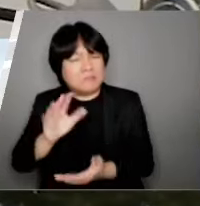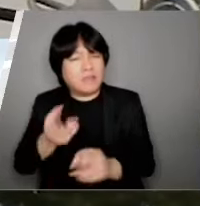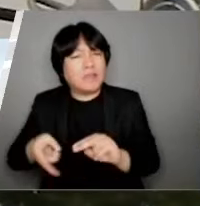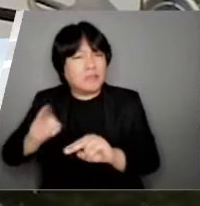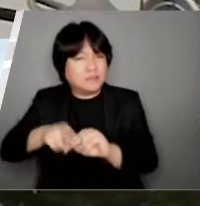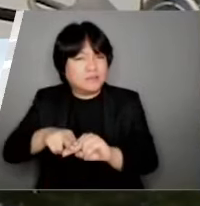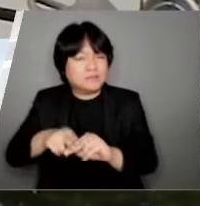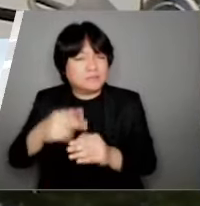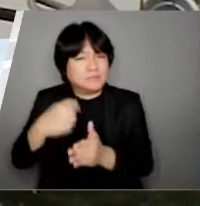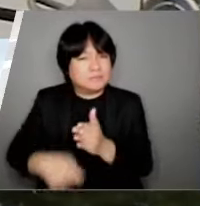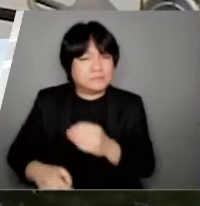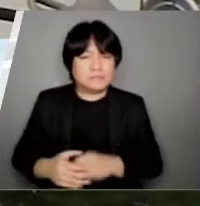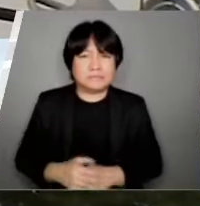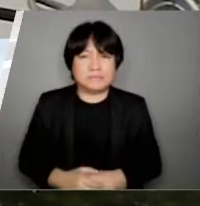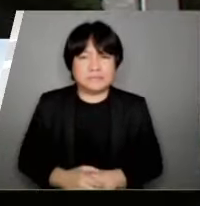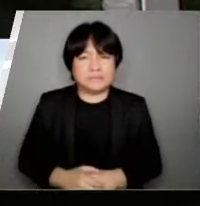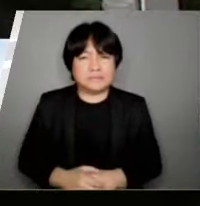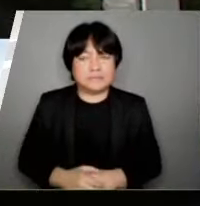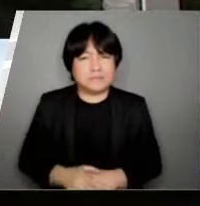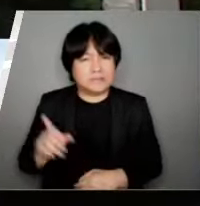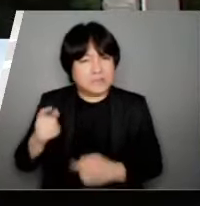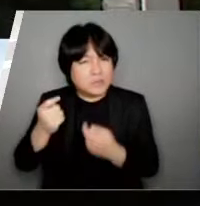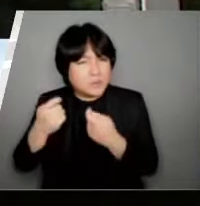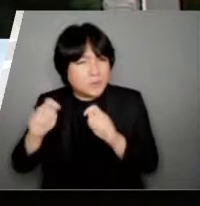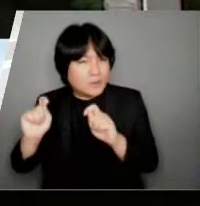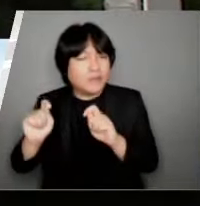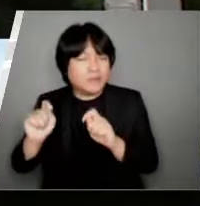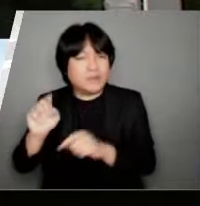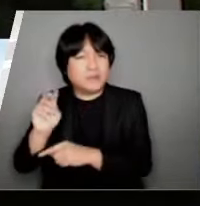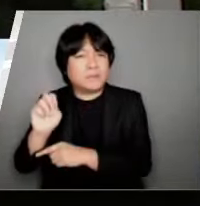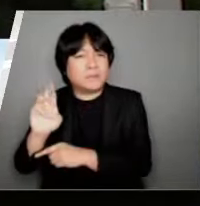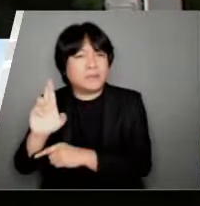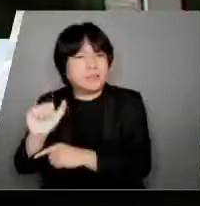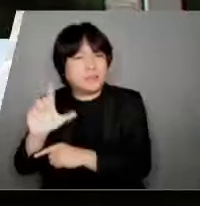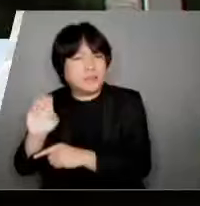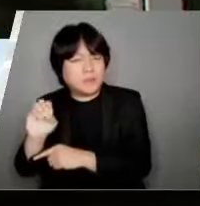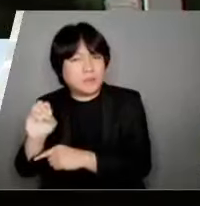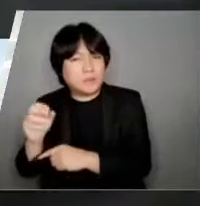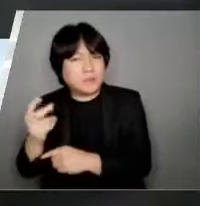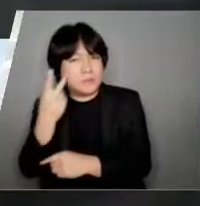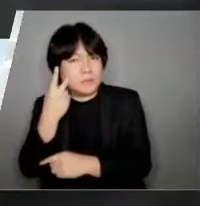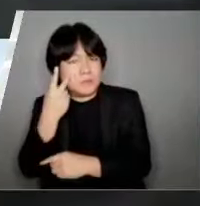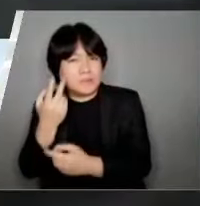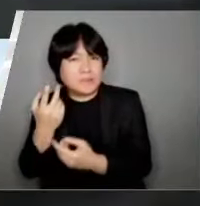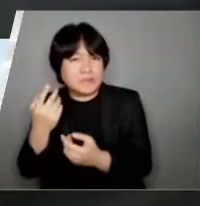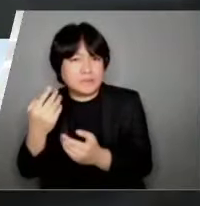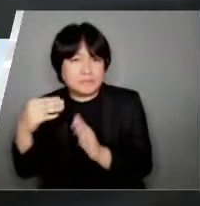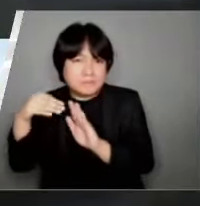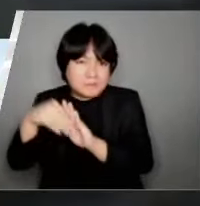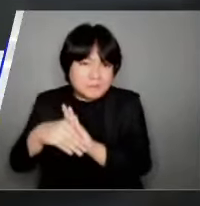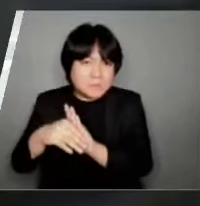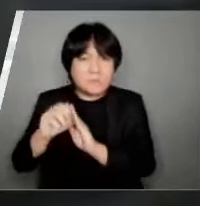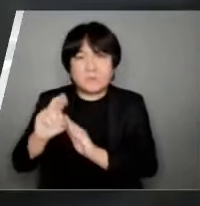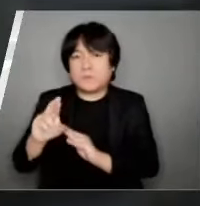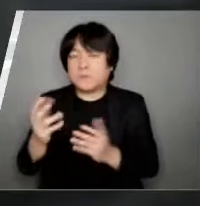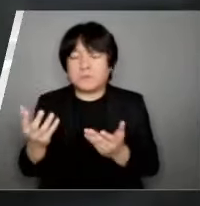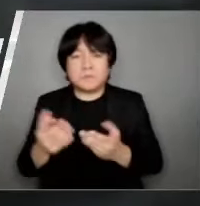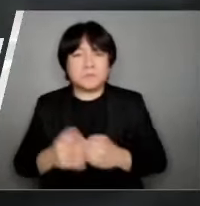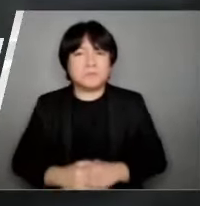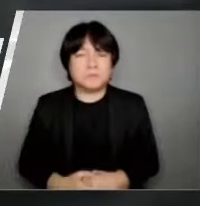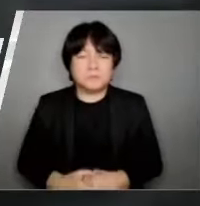makasource sila ng mas mababang LNG or bumaba ulit yung rate ng Malampayak. Sa ngayon hanggang 2025